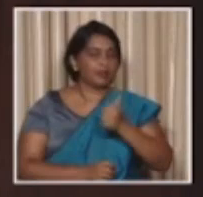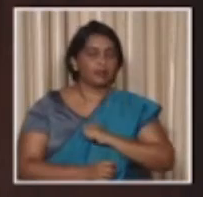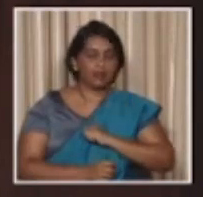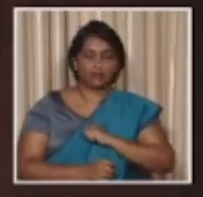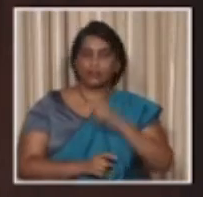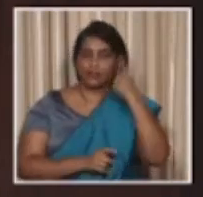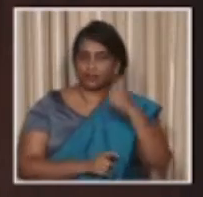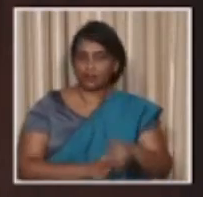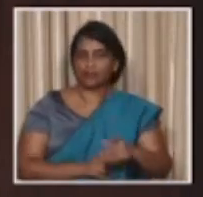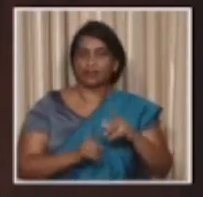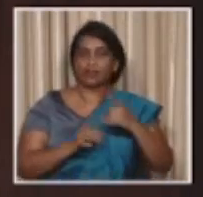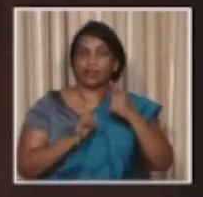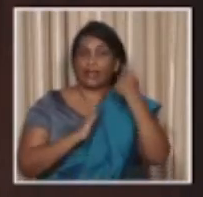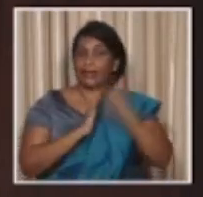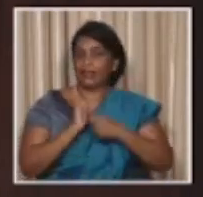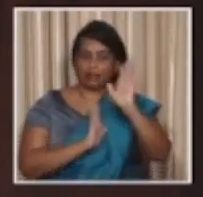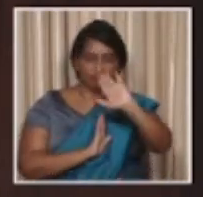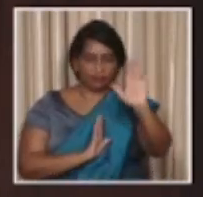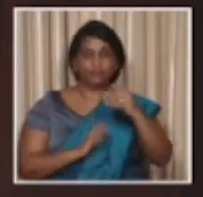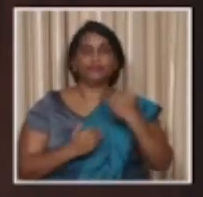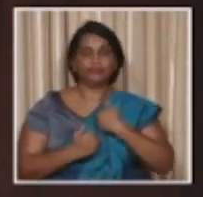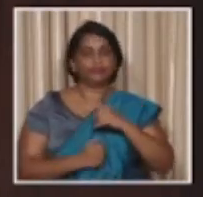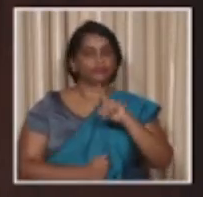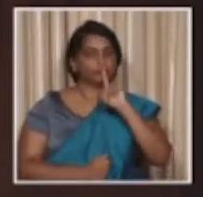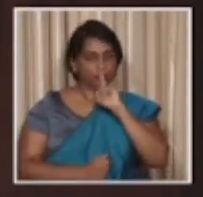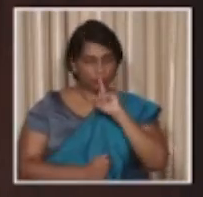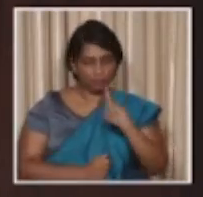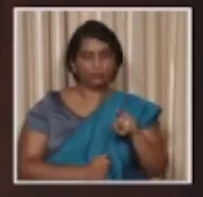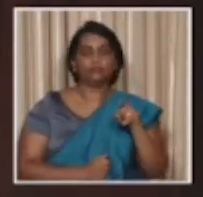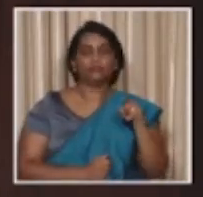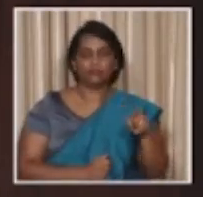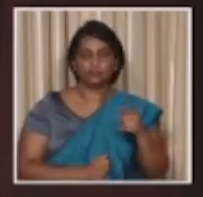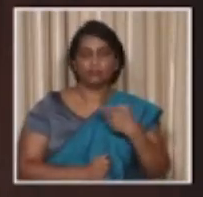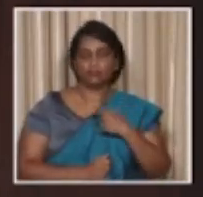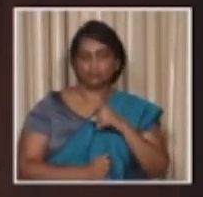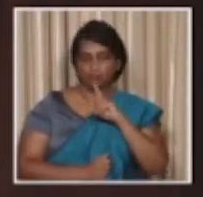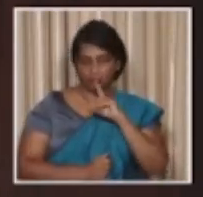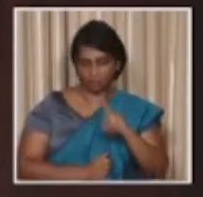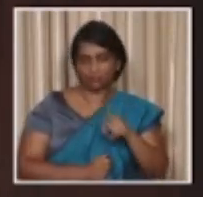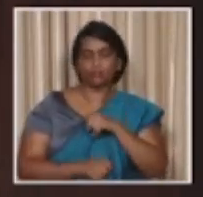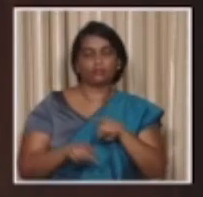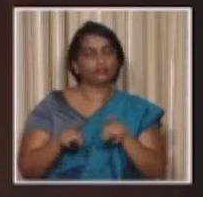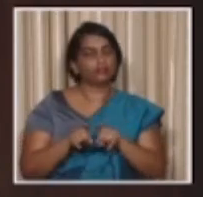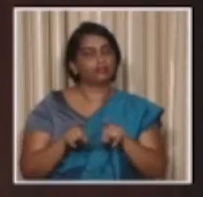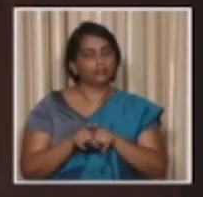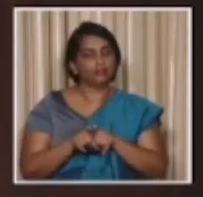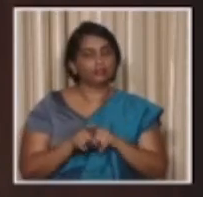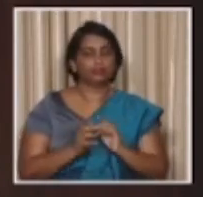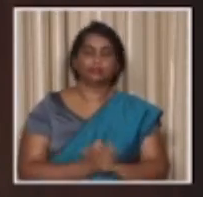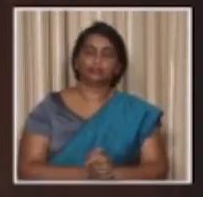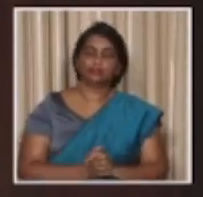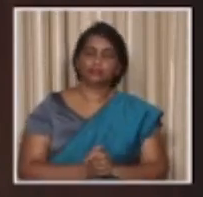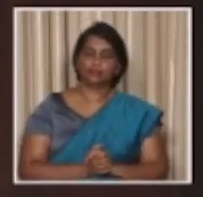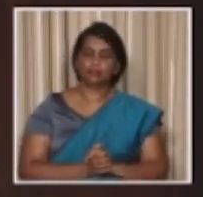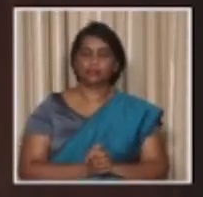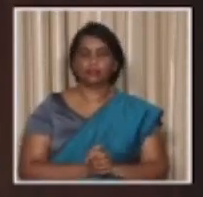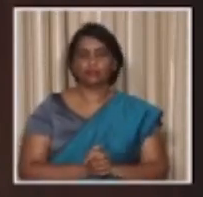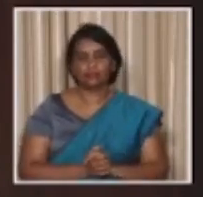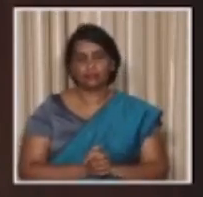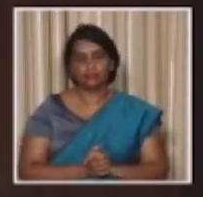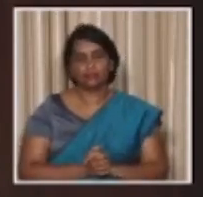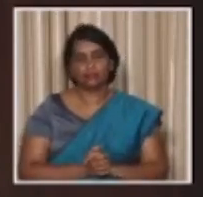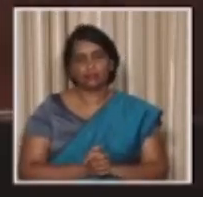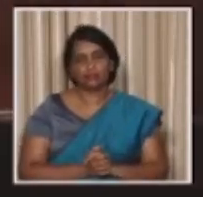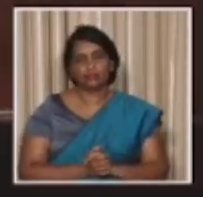ඒ නිසා මොකද පොයින්ට් ඔෆ් ඕඩර් එකක් නැහැ මම කියන්න කැමති අපි ඉල්ලනවා මේ රටේ පොයින්ට් ඔෆ් ඕඩර් පොයින්ට් ඔෆ්